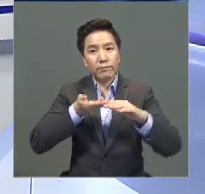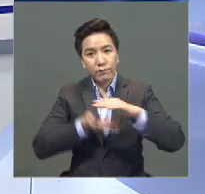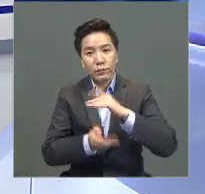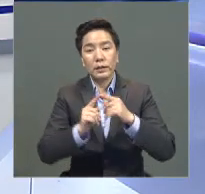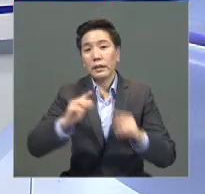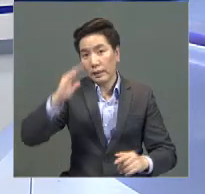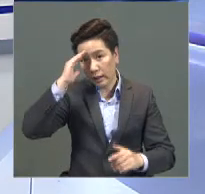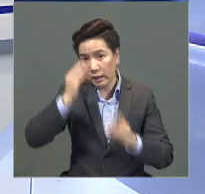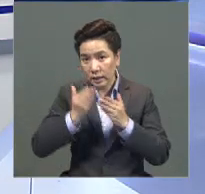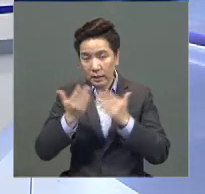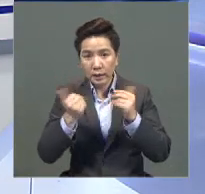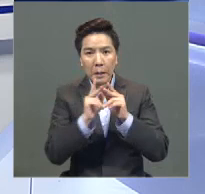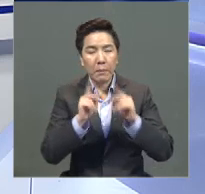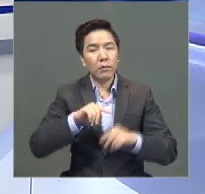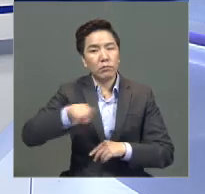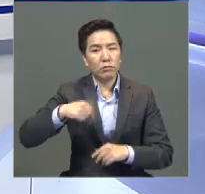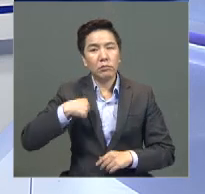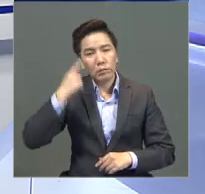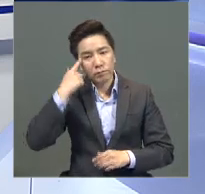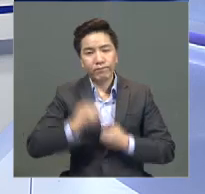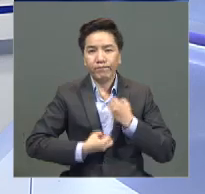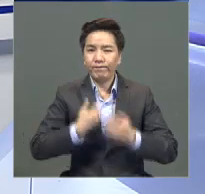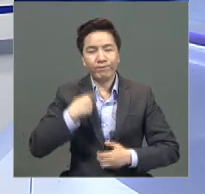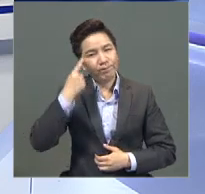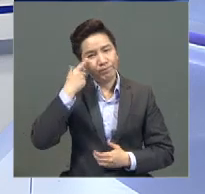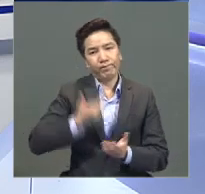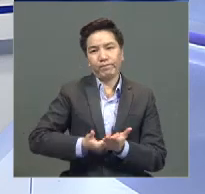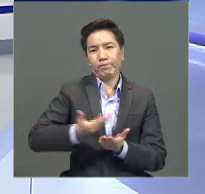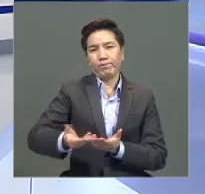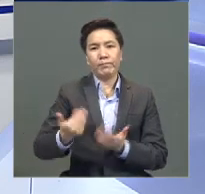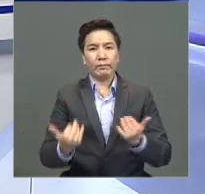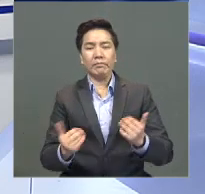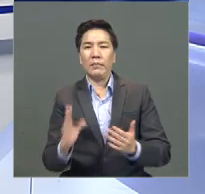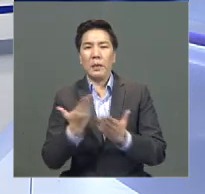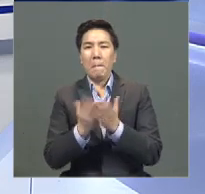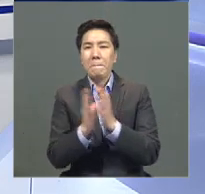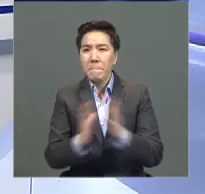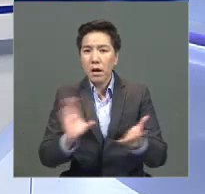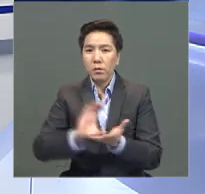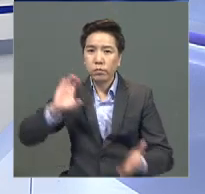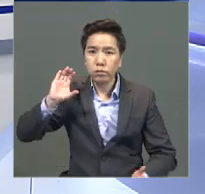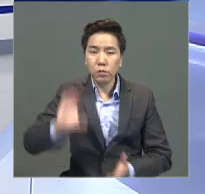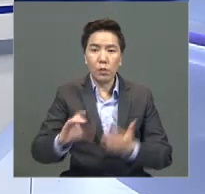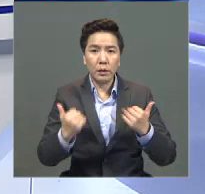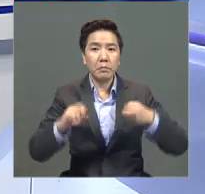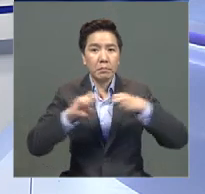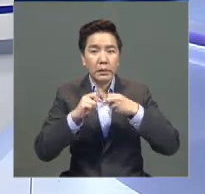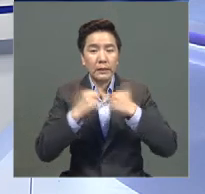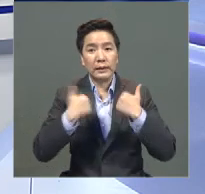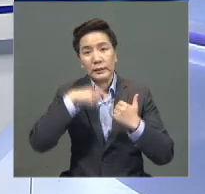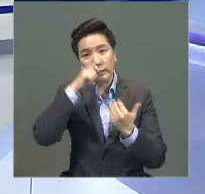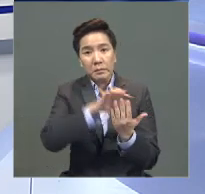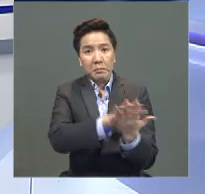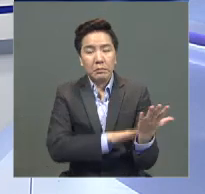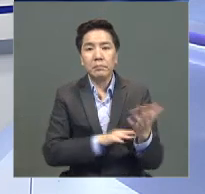ดำน้ำของกองทัพเรือที่กรรมาธิการหลายท่านเองแสดงความไม่เห็นด้วยกับการใช้จ่ายงบประมาณจำนวนมากโดยเฉพาะในช่วงสาหการที่